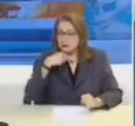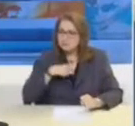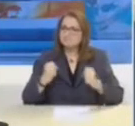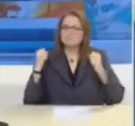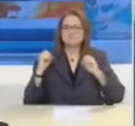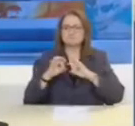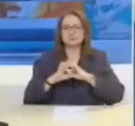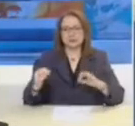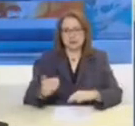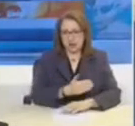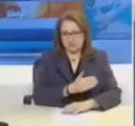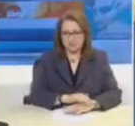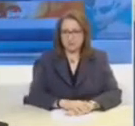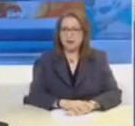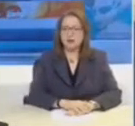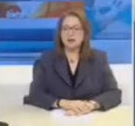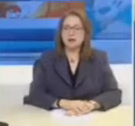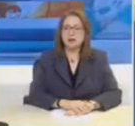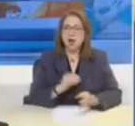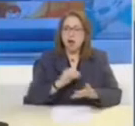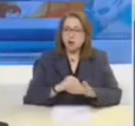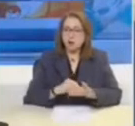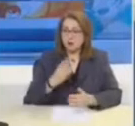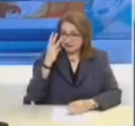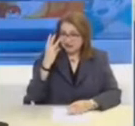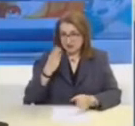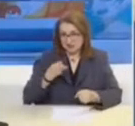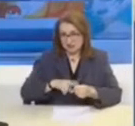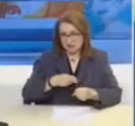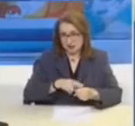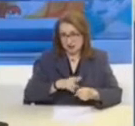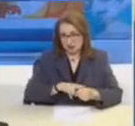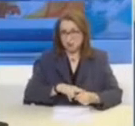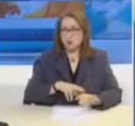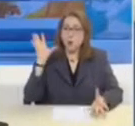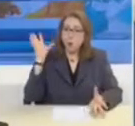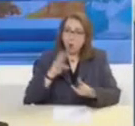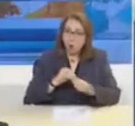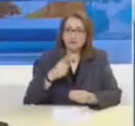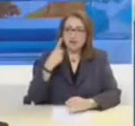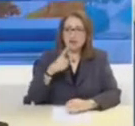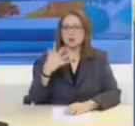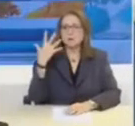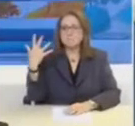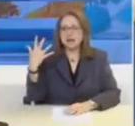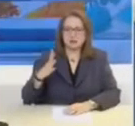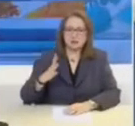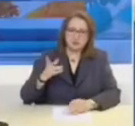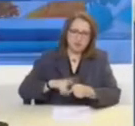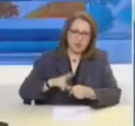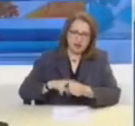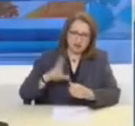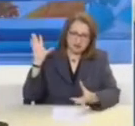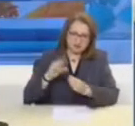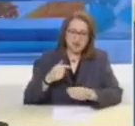Τέλος, έχουμε 3 ακόμα καταγεγραμμένους θανάτους και 105 θανάτους συνολικά στη χώρα. Τα θερμά μας